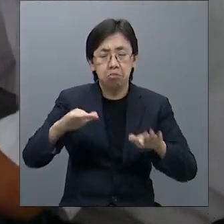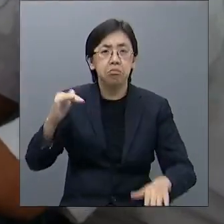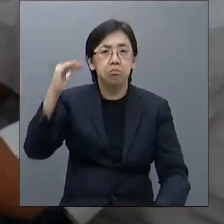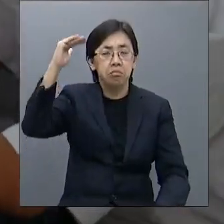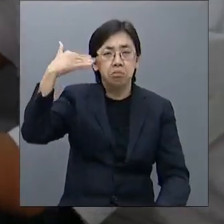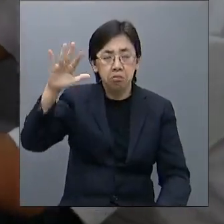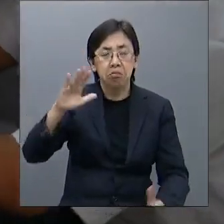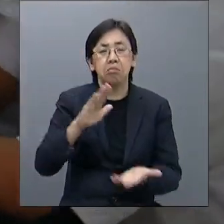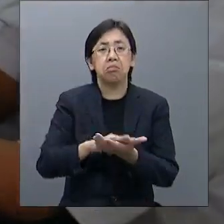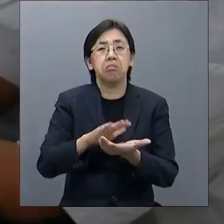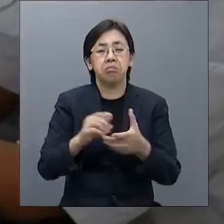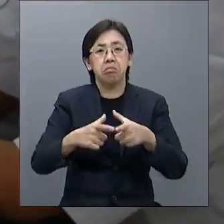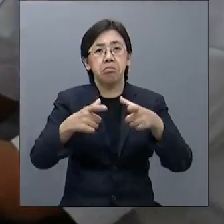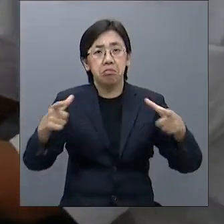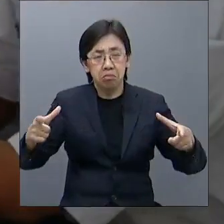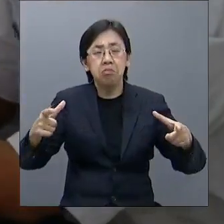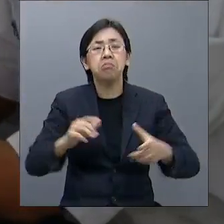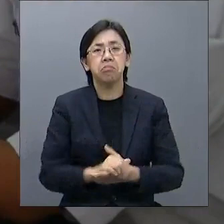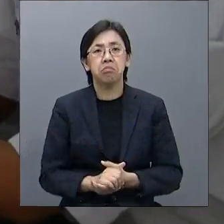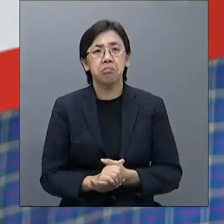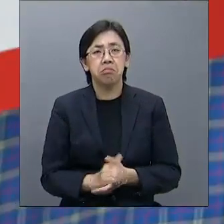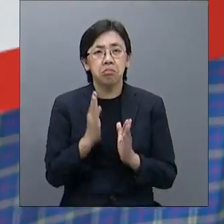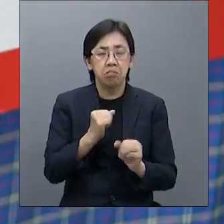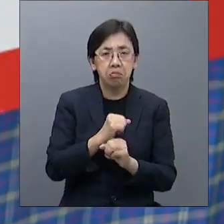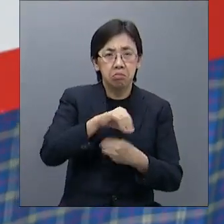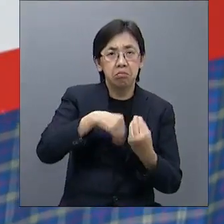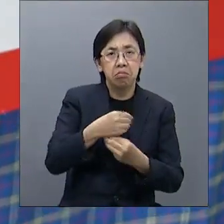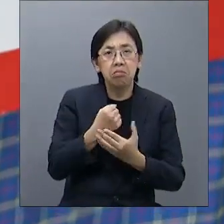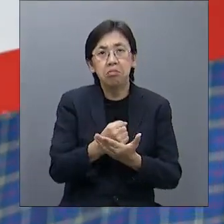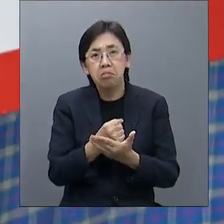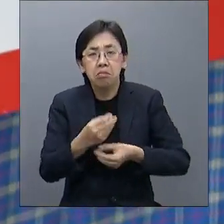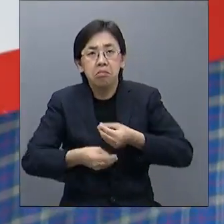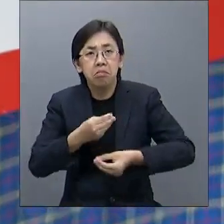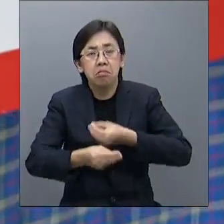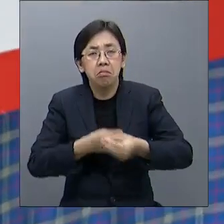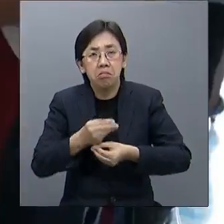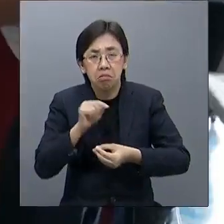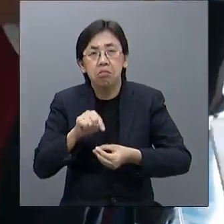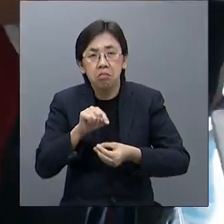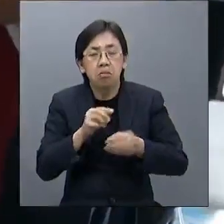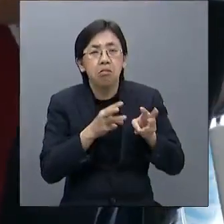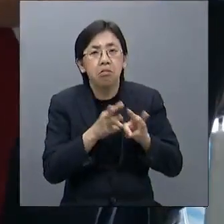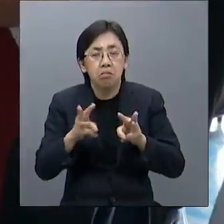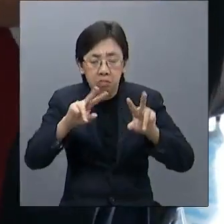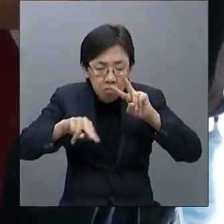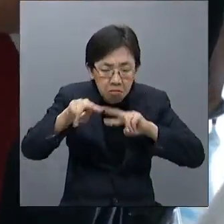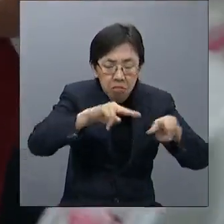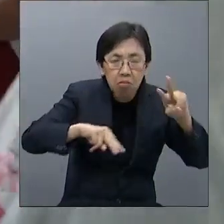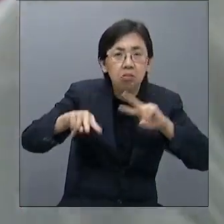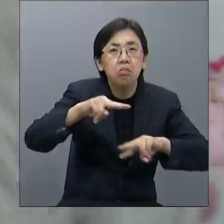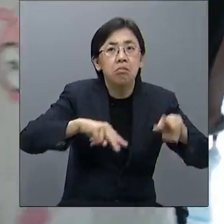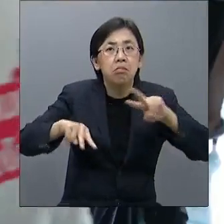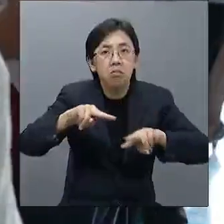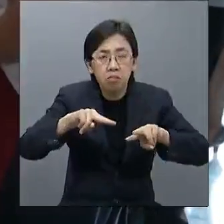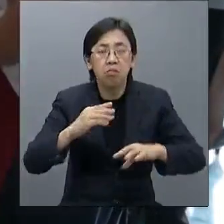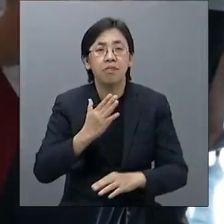ขนาดใหญ่ต้องใช้ผู้ประกอบการเข้ามาเป็นคนขายเพราะฉะนั้นก็จะมีกระบวนการกำกับดูแลแต่ว่าเร